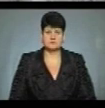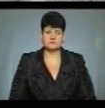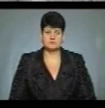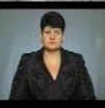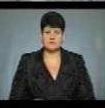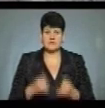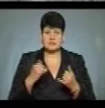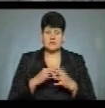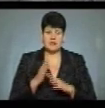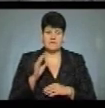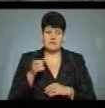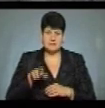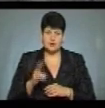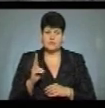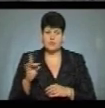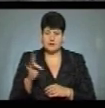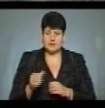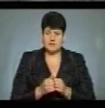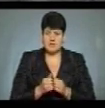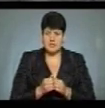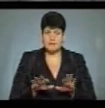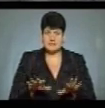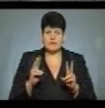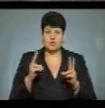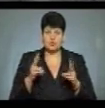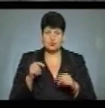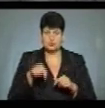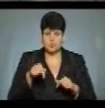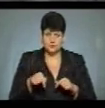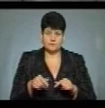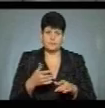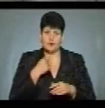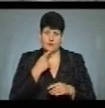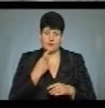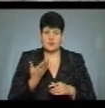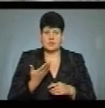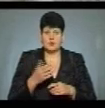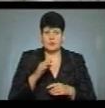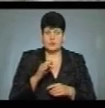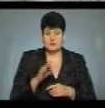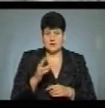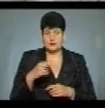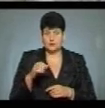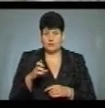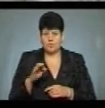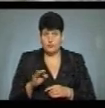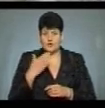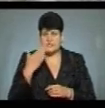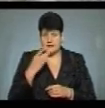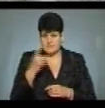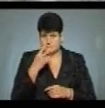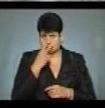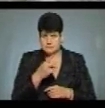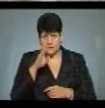Ми зараз у селі Вівся Козівського району, поблизу місцевого клубу. Саме тут, за словами жительки села Оксани Дубової, востаннє бачили